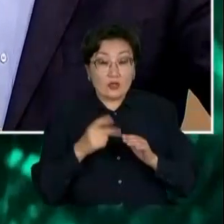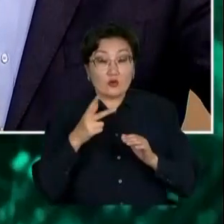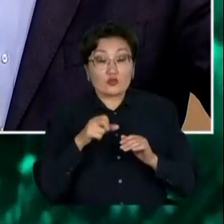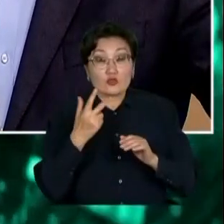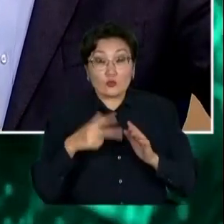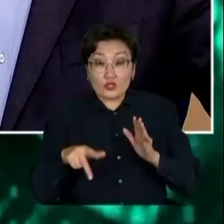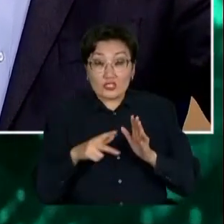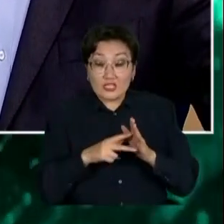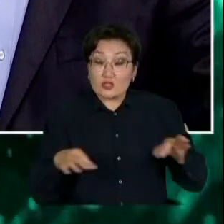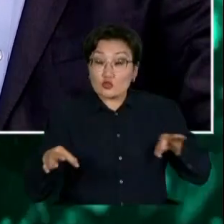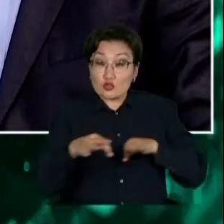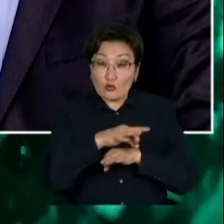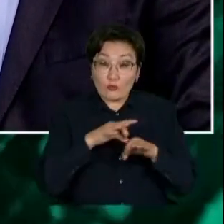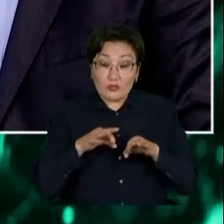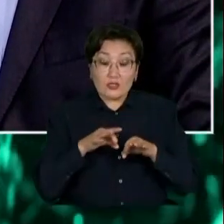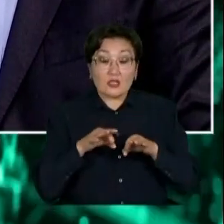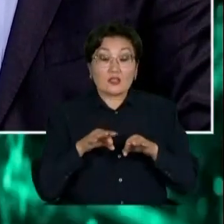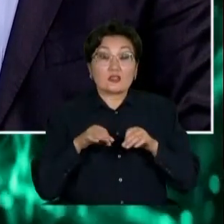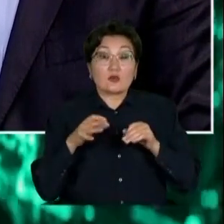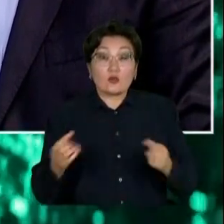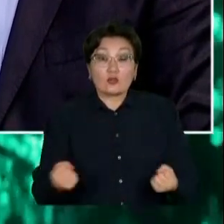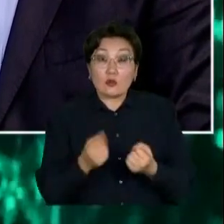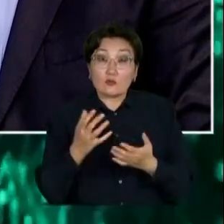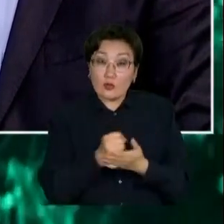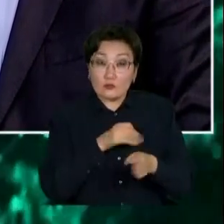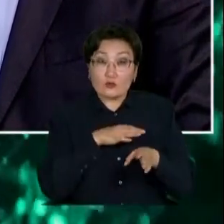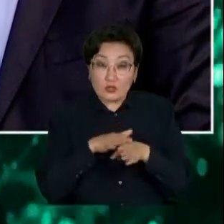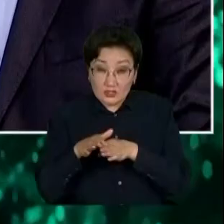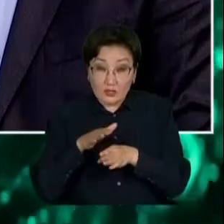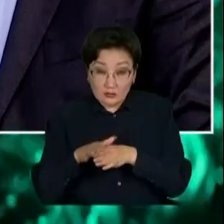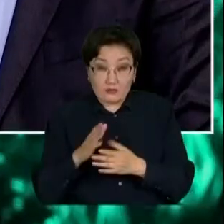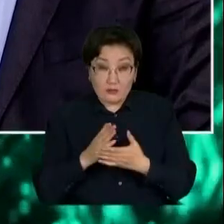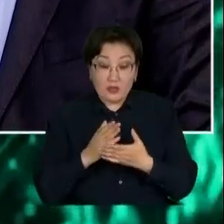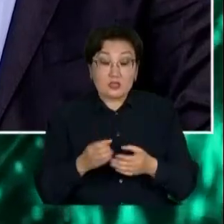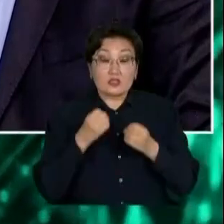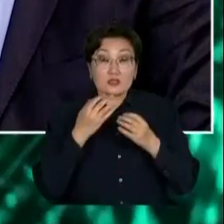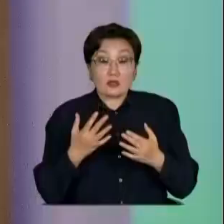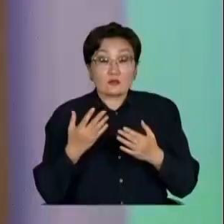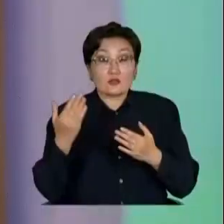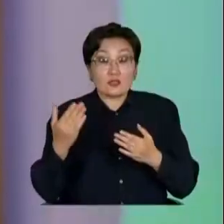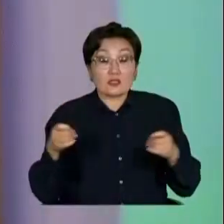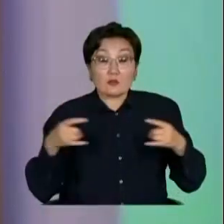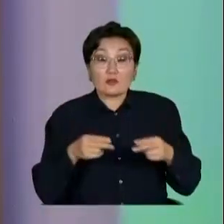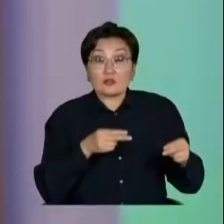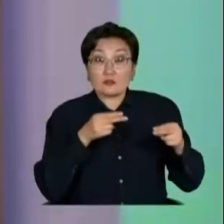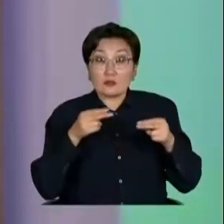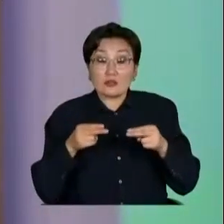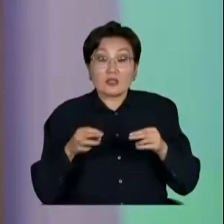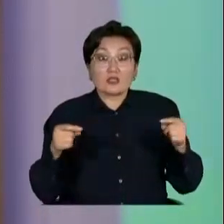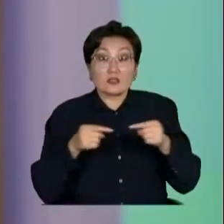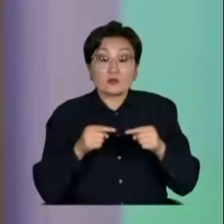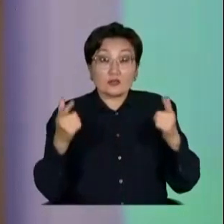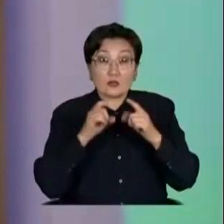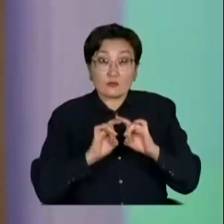338 жоба өз шешімін қолдауын тауып жүзеге асырылды. Жақсы, Ербол мырза, студиямызға келіп, нақты